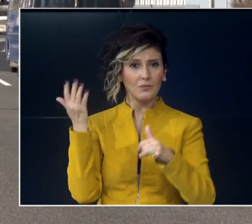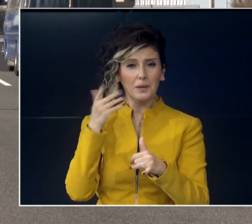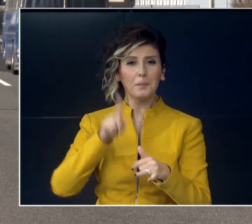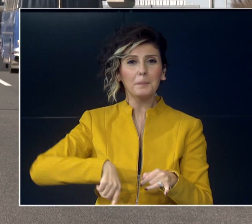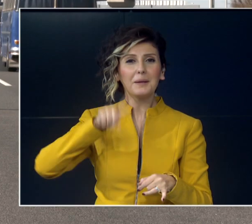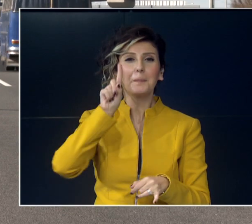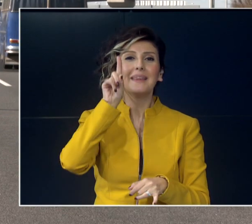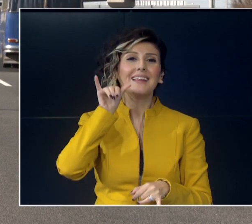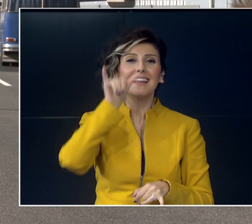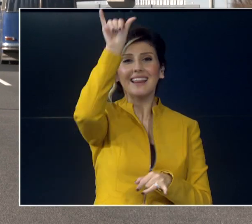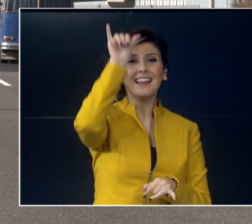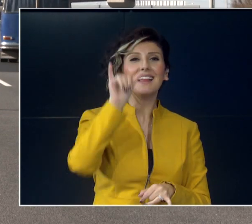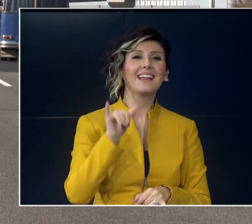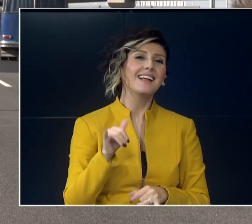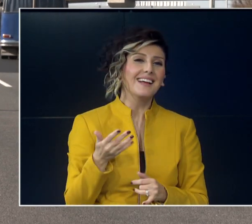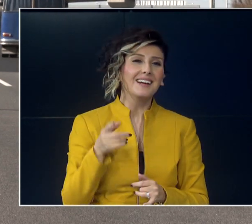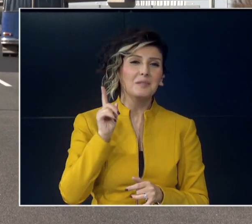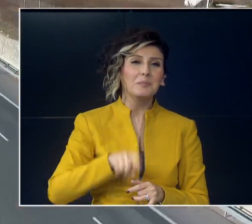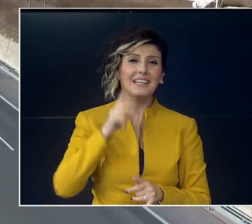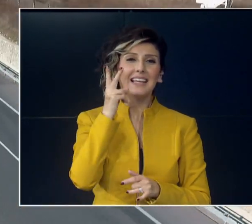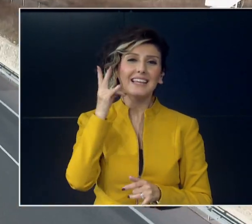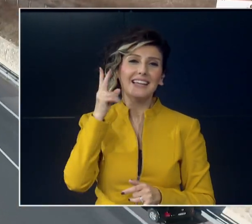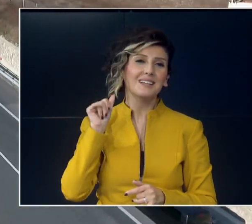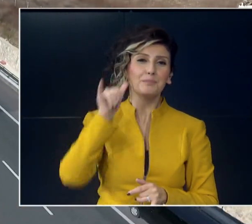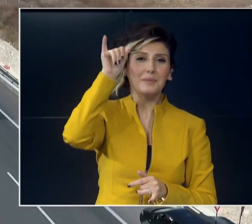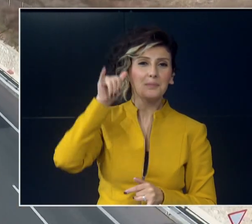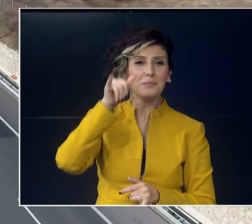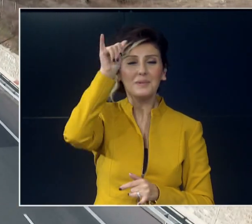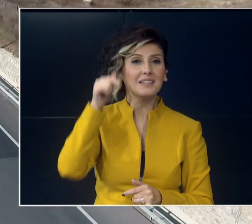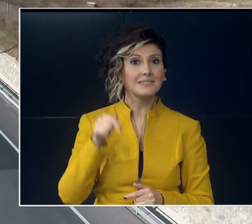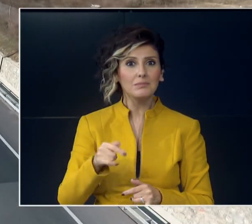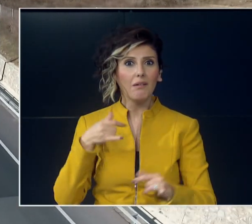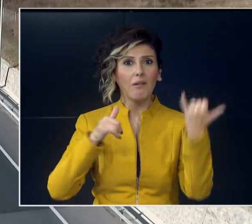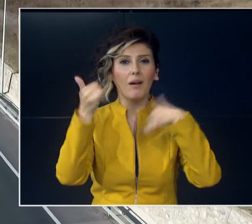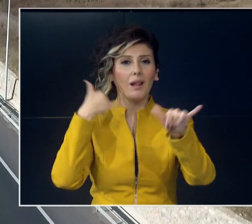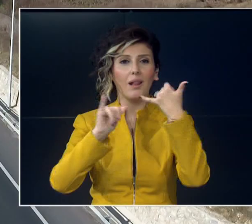bir tane belki. Evet. Belki iki tane. Şimdi bakın ya. Şimdi her an